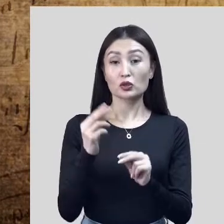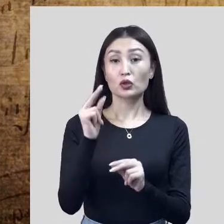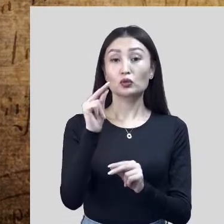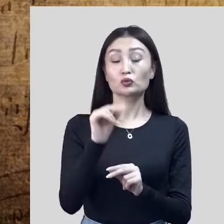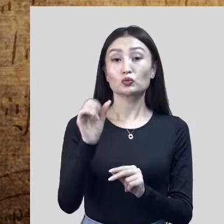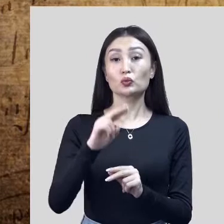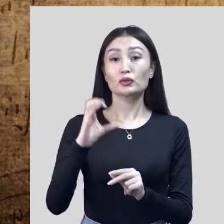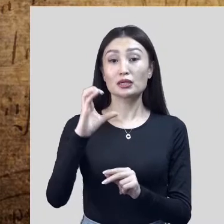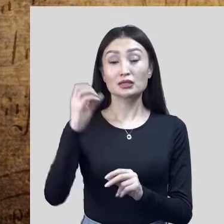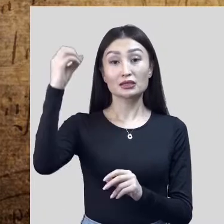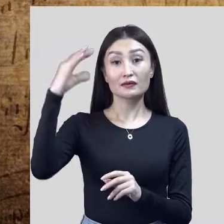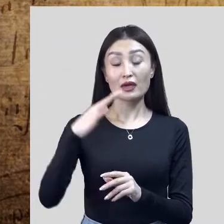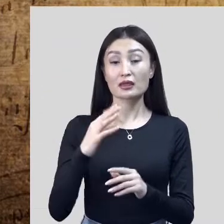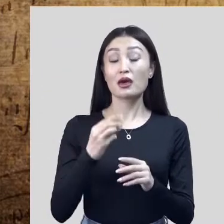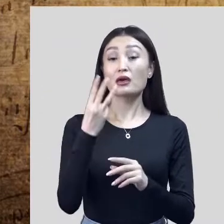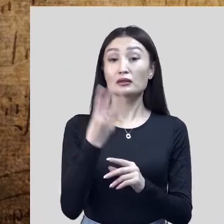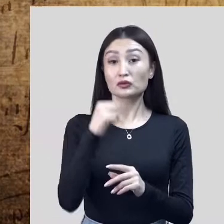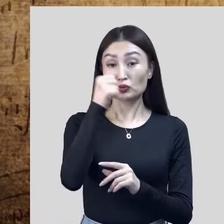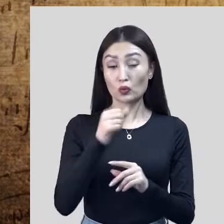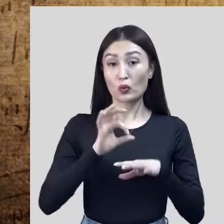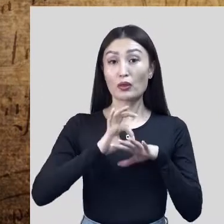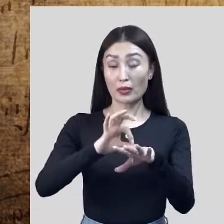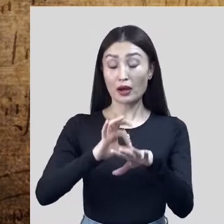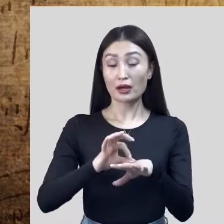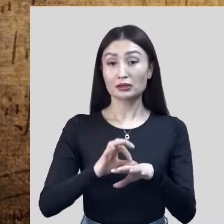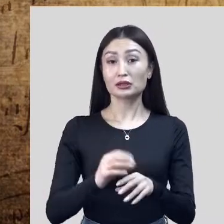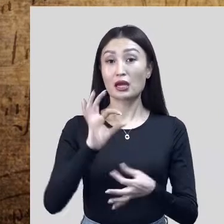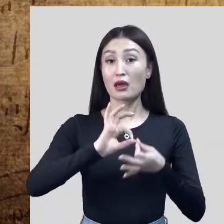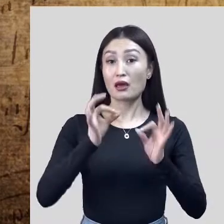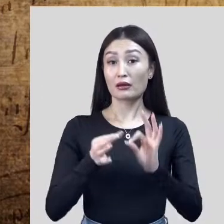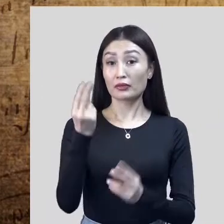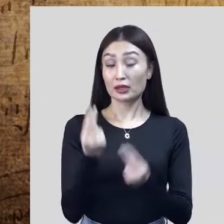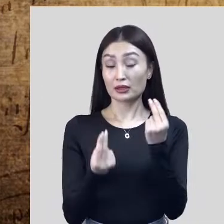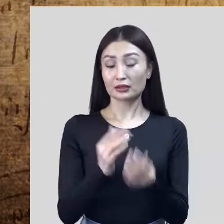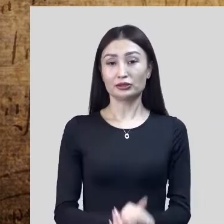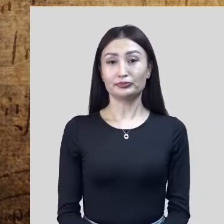света, и раз в 4 года проводились Олимпийские игры в честь верховного бога эллинов.